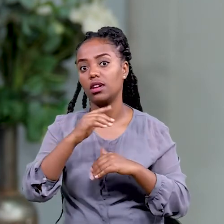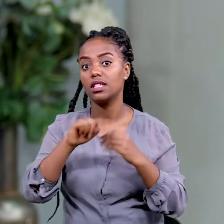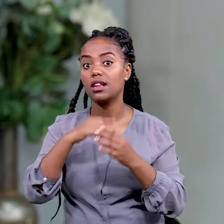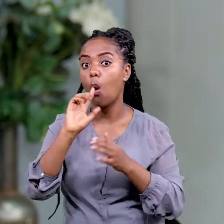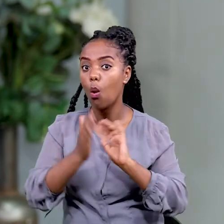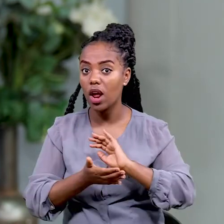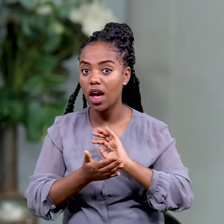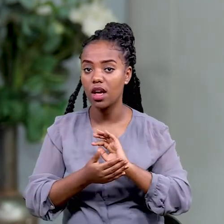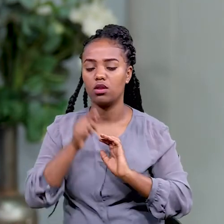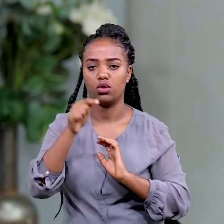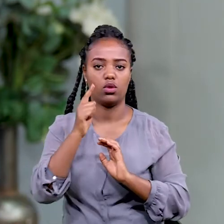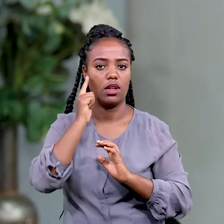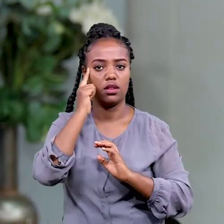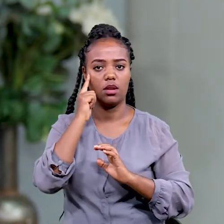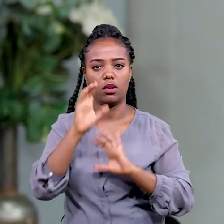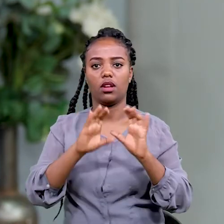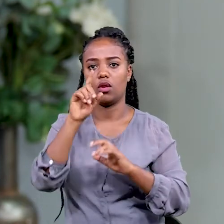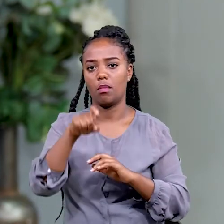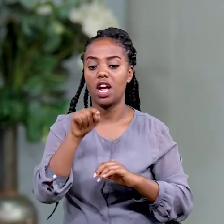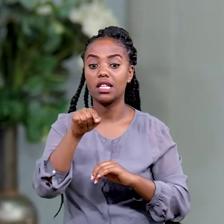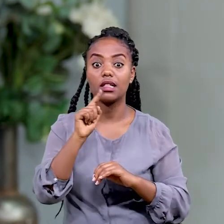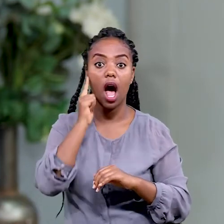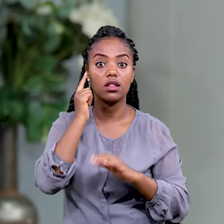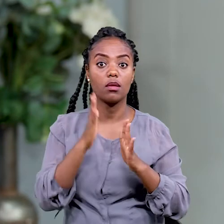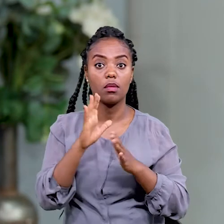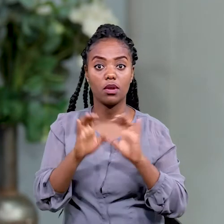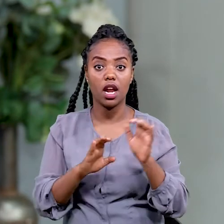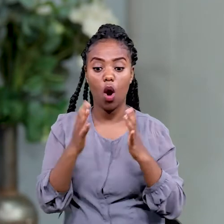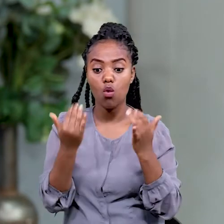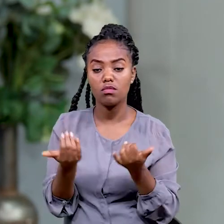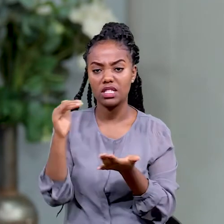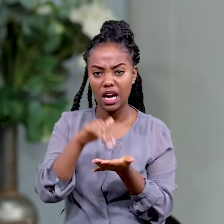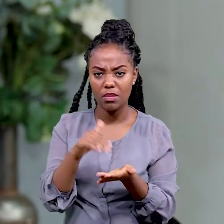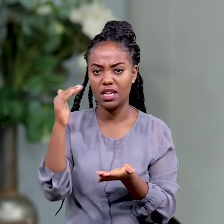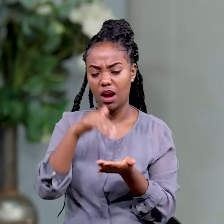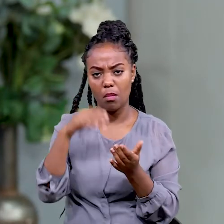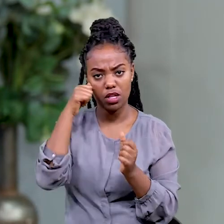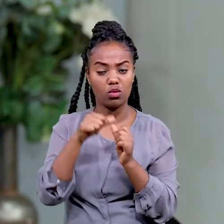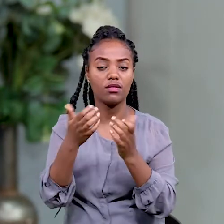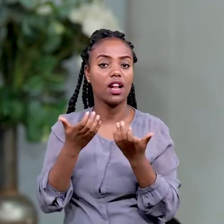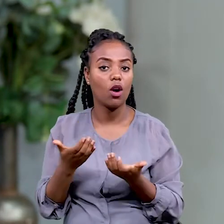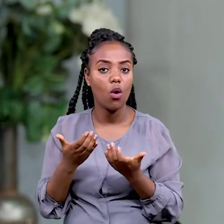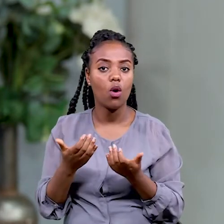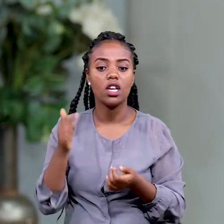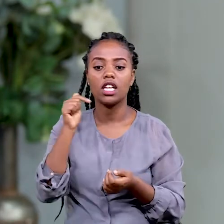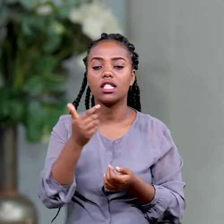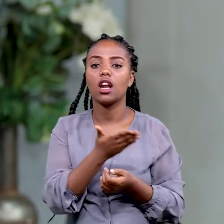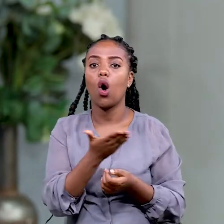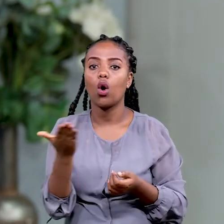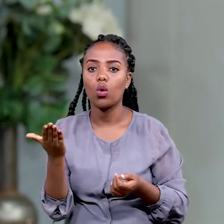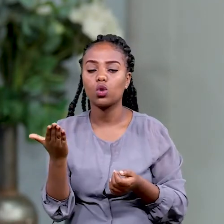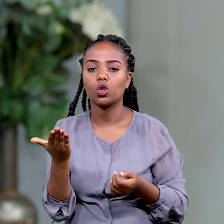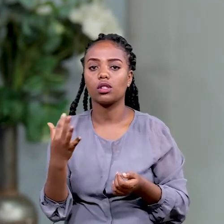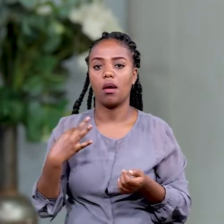ስለሆነ ይሄ ታሳቢ ሊደረግ ይገባል። ይሄ ታሳቢ ሲደረግ አሁንም ደጋግሜ ለማንሳት የምፈልገው እነዚህ